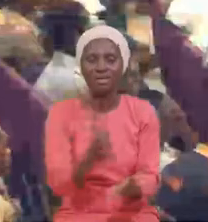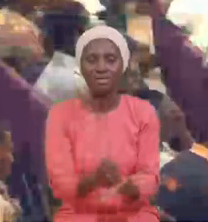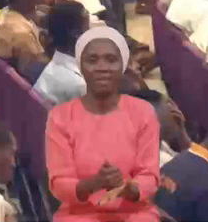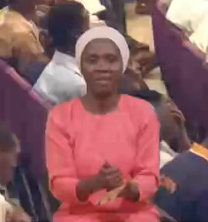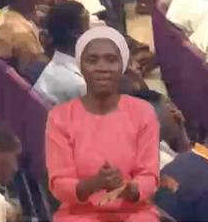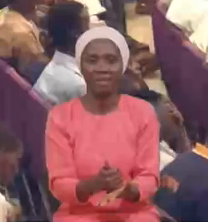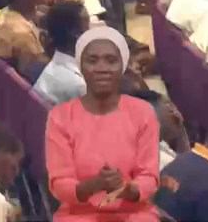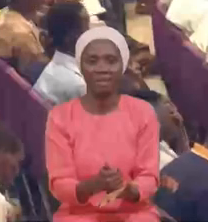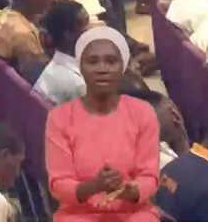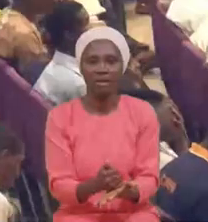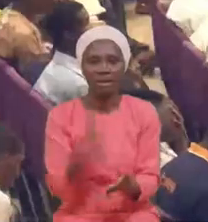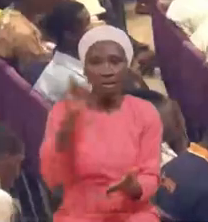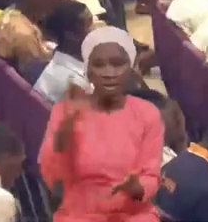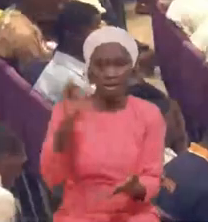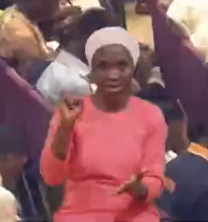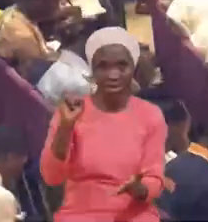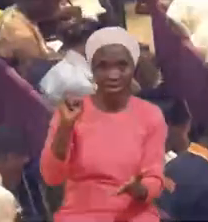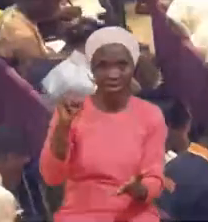de Jésus-Christ.